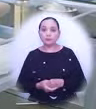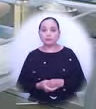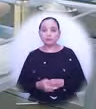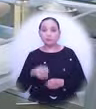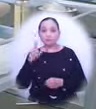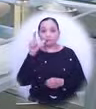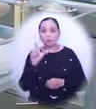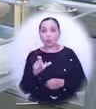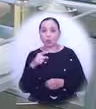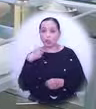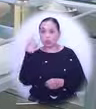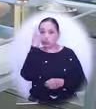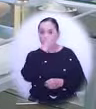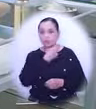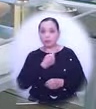Mijozning yuzini